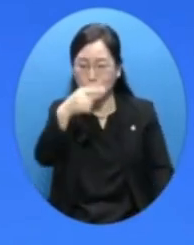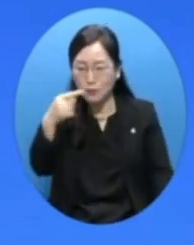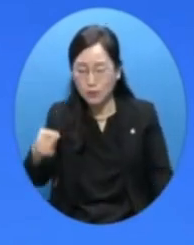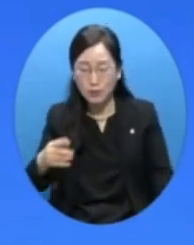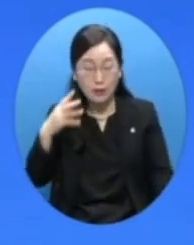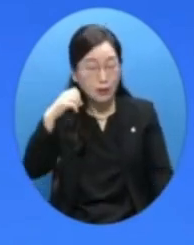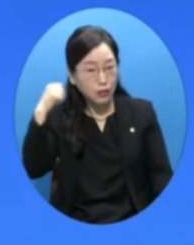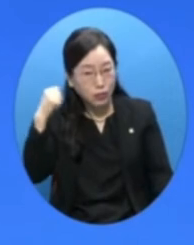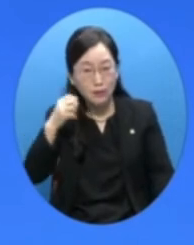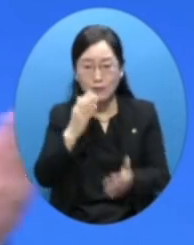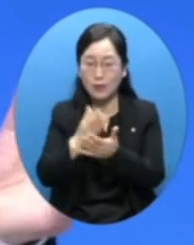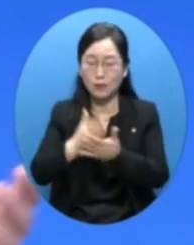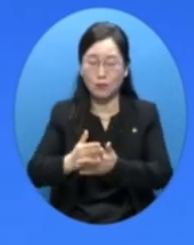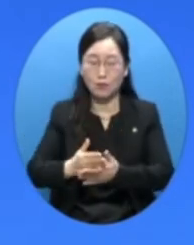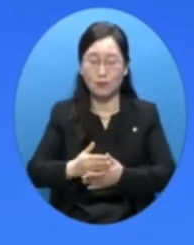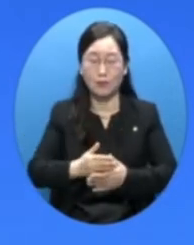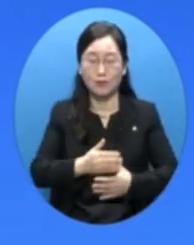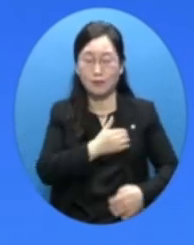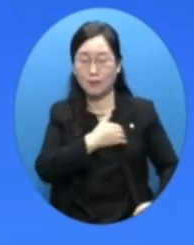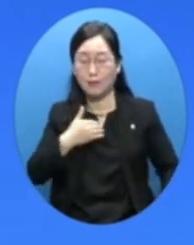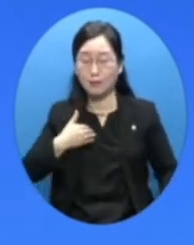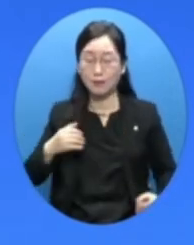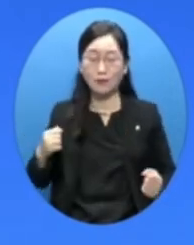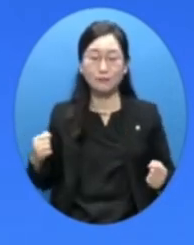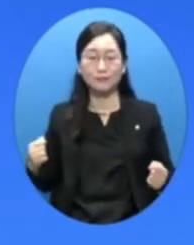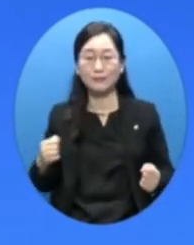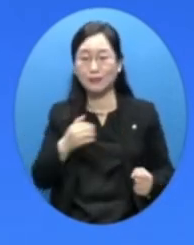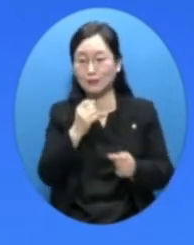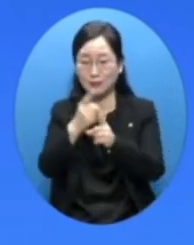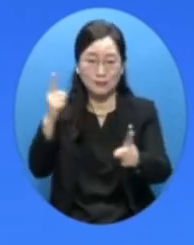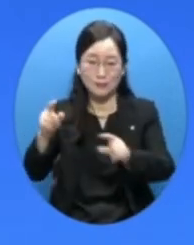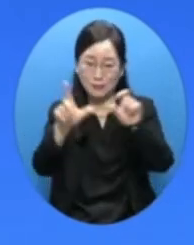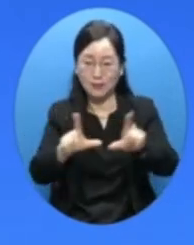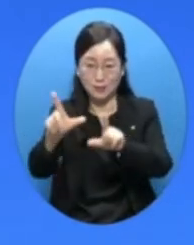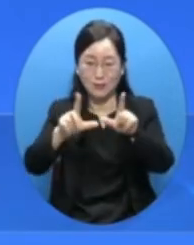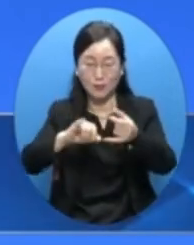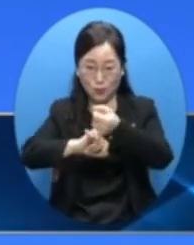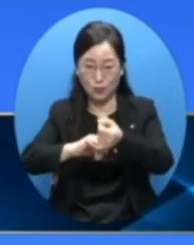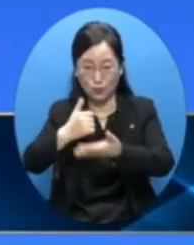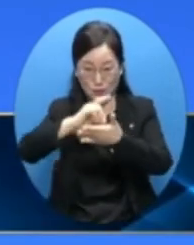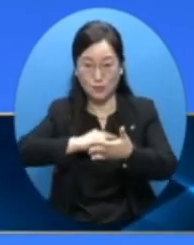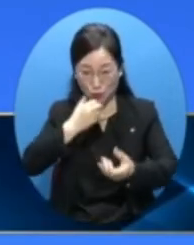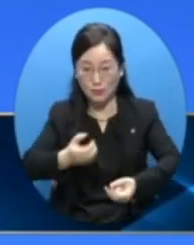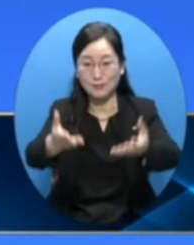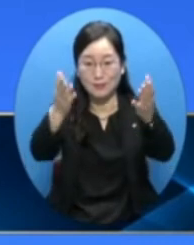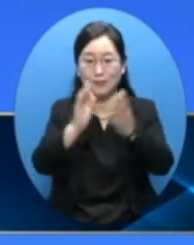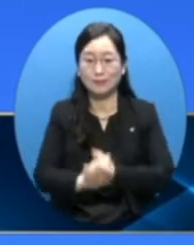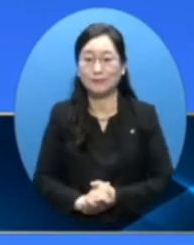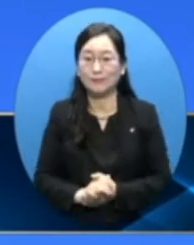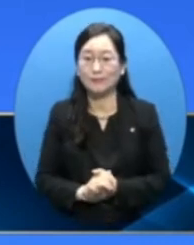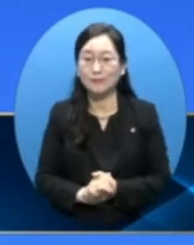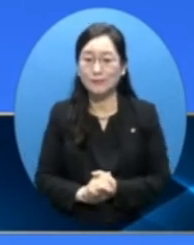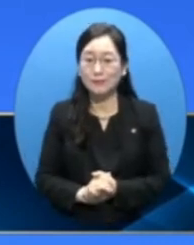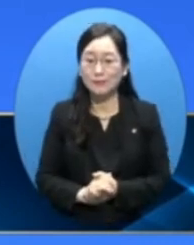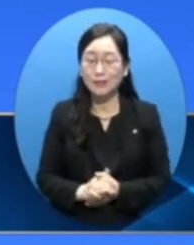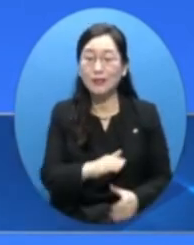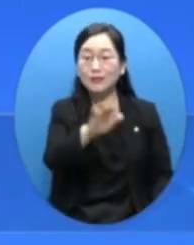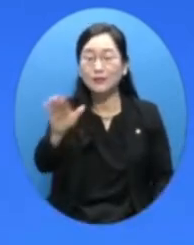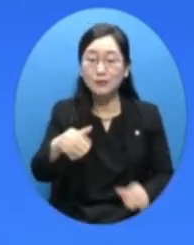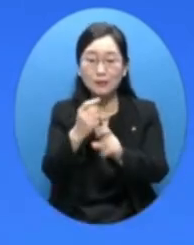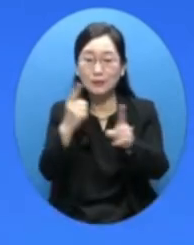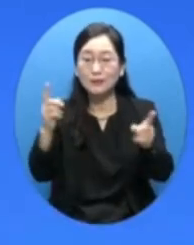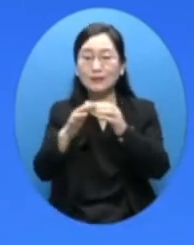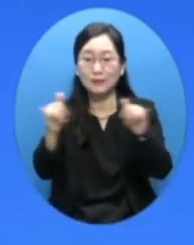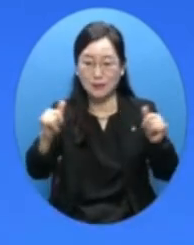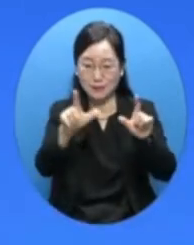말고 가슴 펴고 당당하게 승리자의 삶을 살아가는 여러분 모두가 되기를 주님의 이름으로 축원합니다. 우리는 승리자의